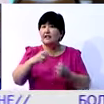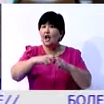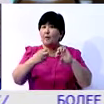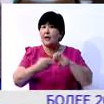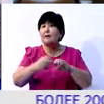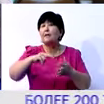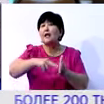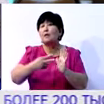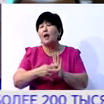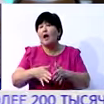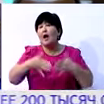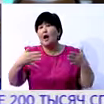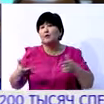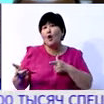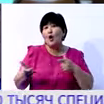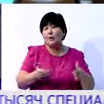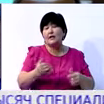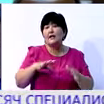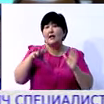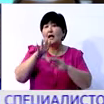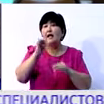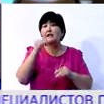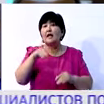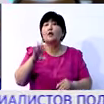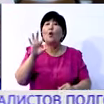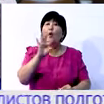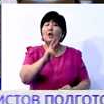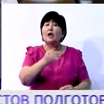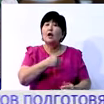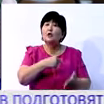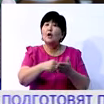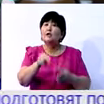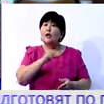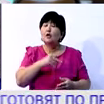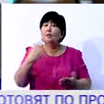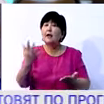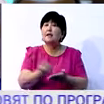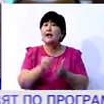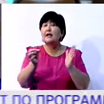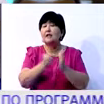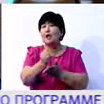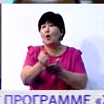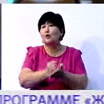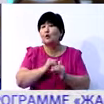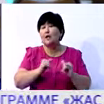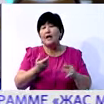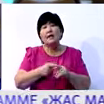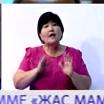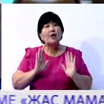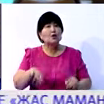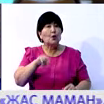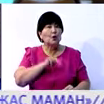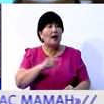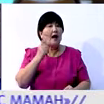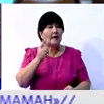и планах. Обзор уже подготовлен и размещен на сайте ООН. Хочу отметить, работа по достижению цели устойчивого развития – это не только